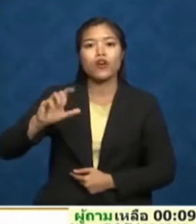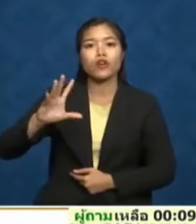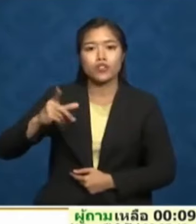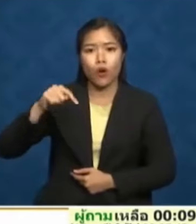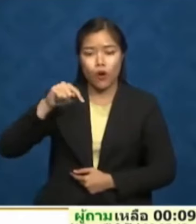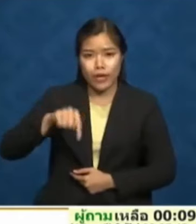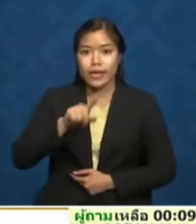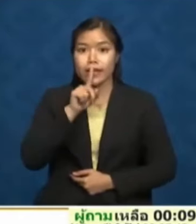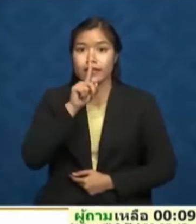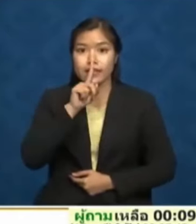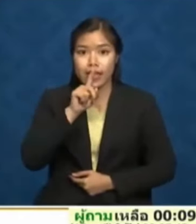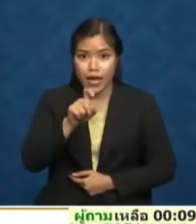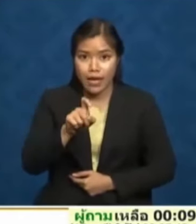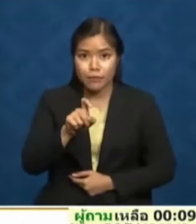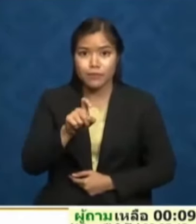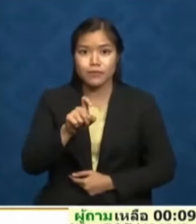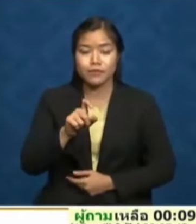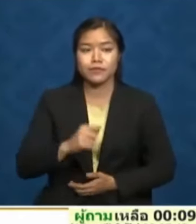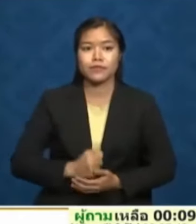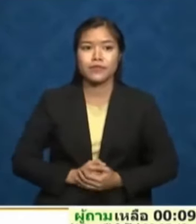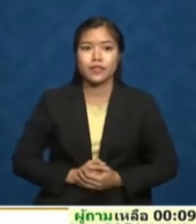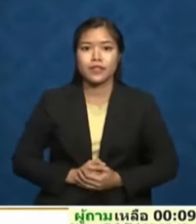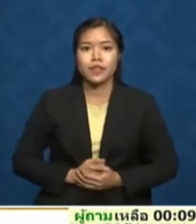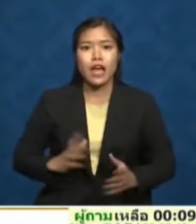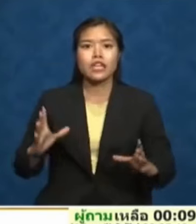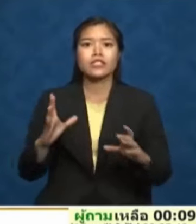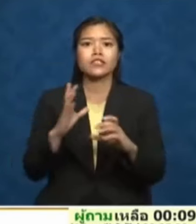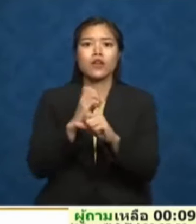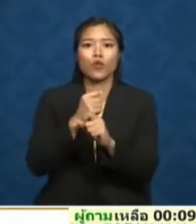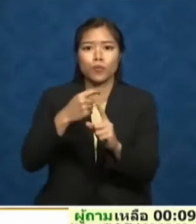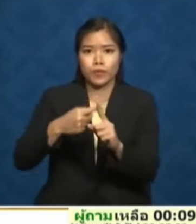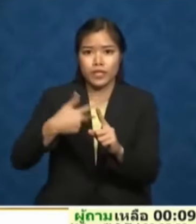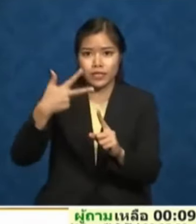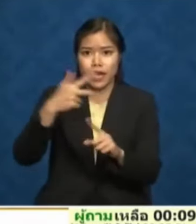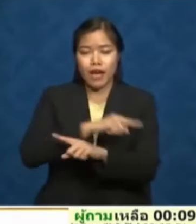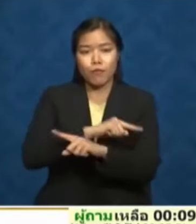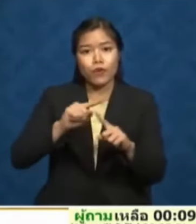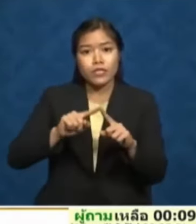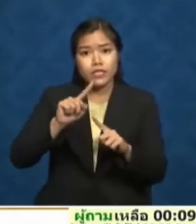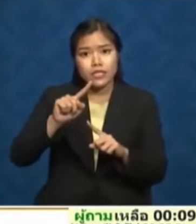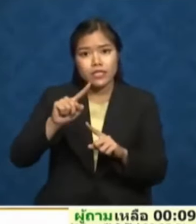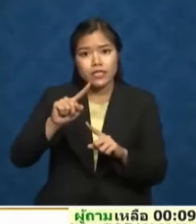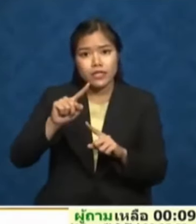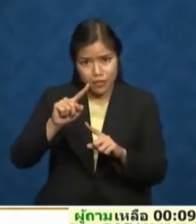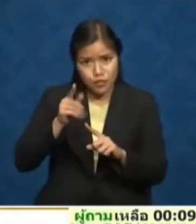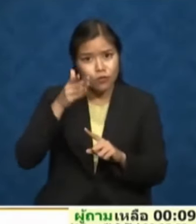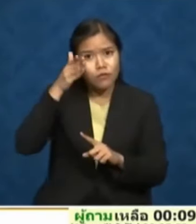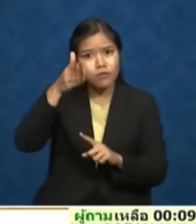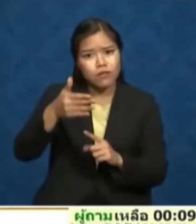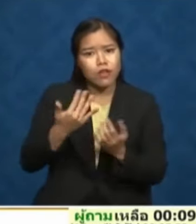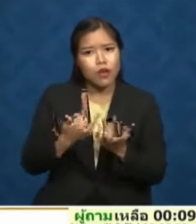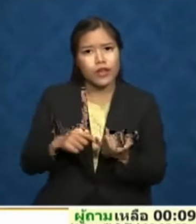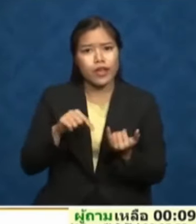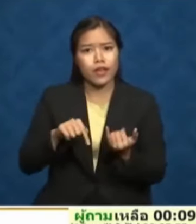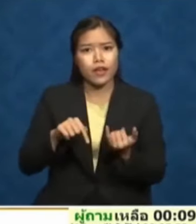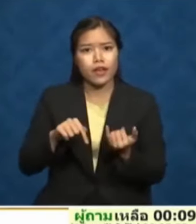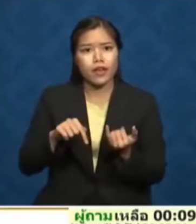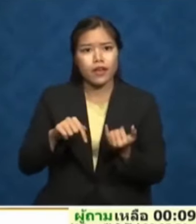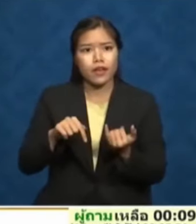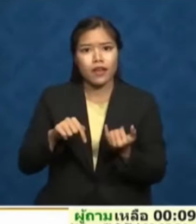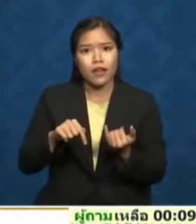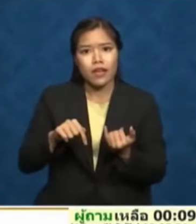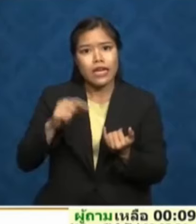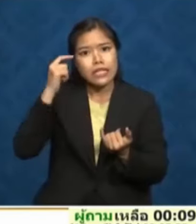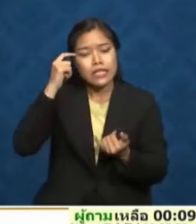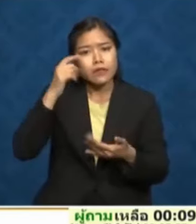จึงขอสอบถามค่ะท่านประธานว่าตกลงแล้ววันที่ 1มีนาคมนี้ที่จะถึงนี้นะคะจะมีการเปลี่ยนแปลงรูปแบบการเบิก